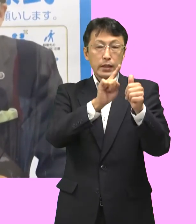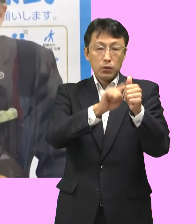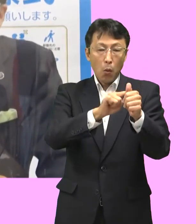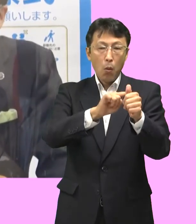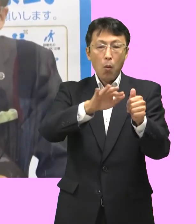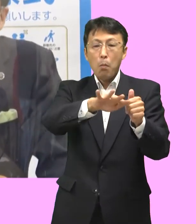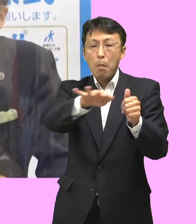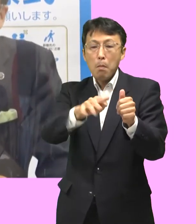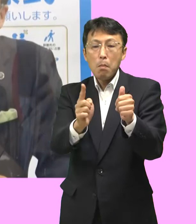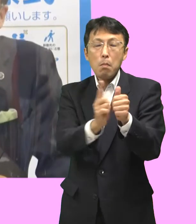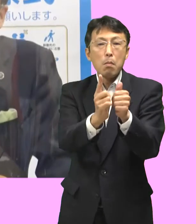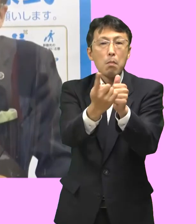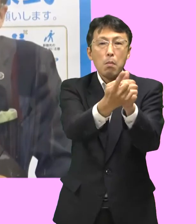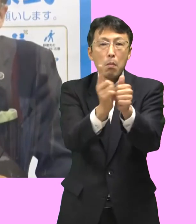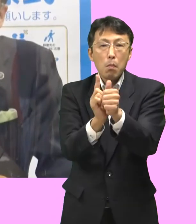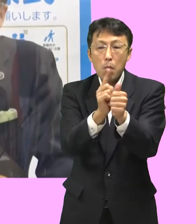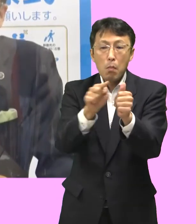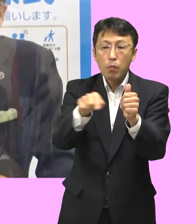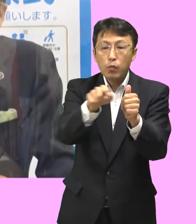い、それからまあ全体的にやっぱり、